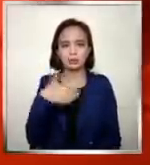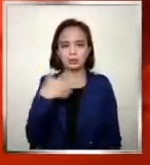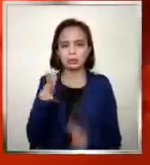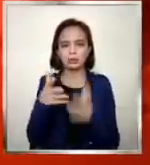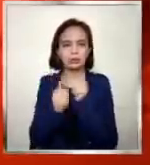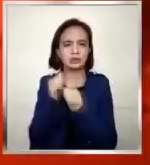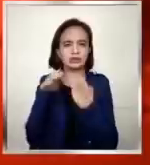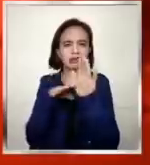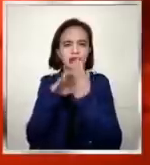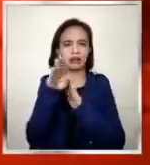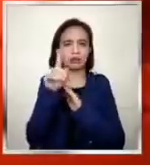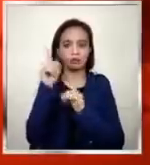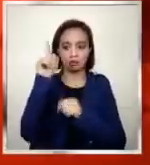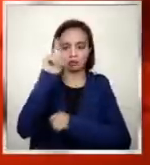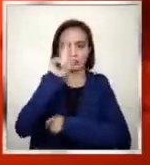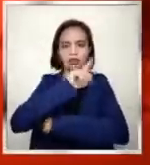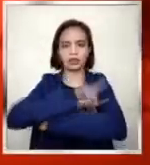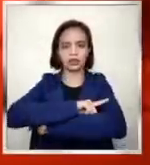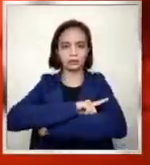isang araw.